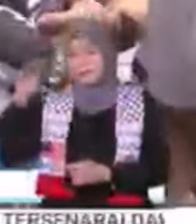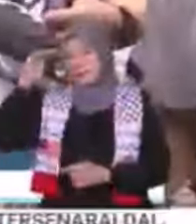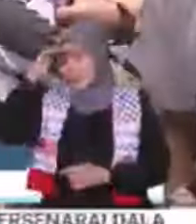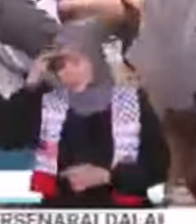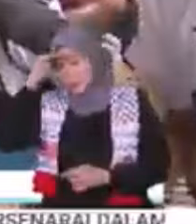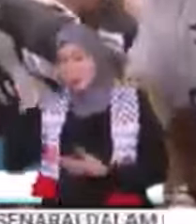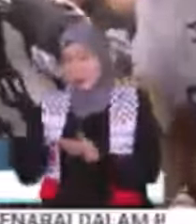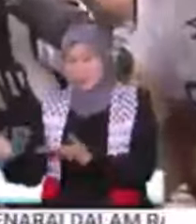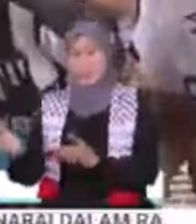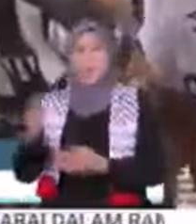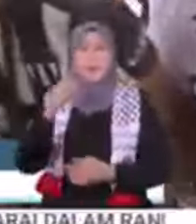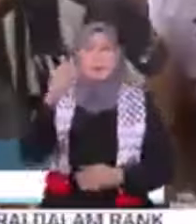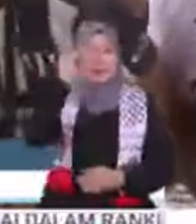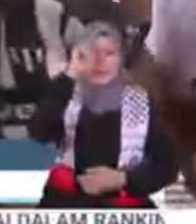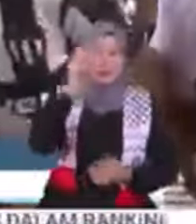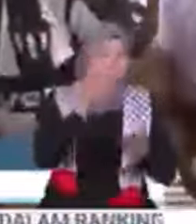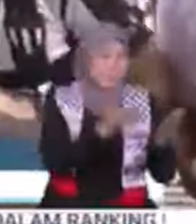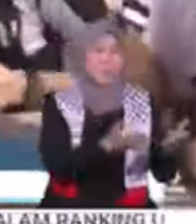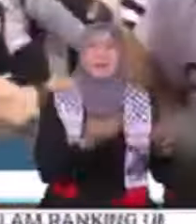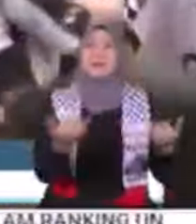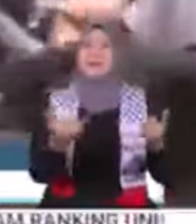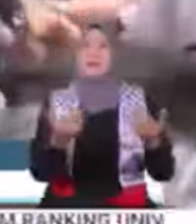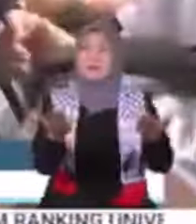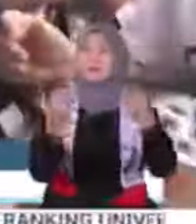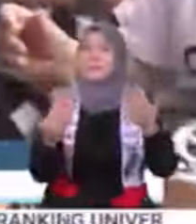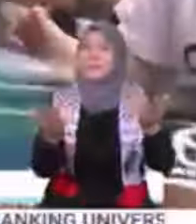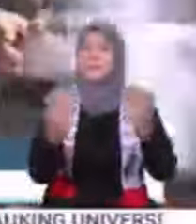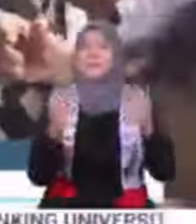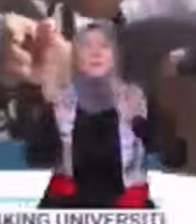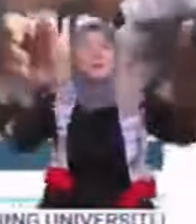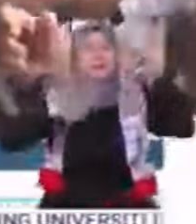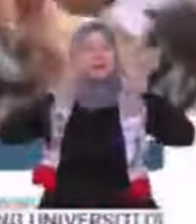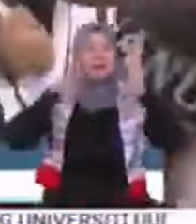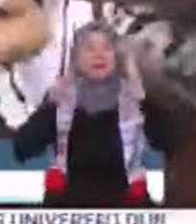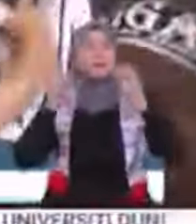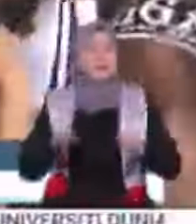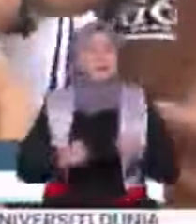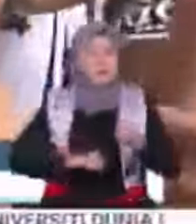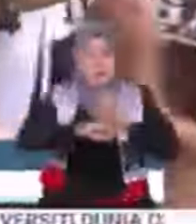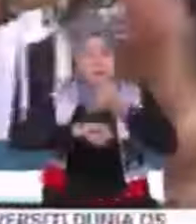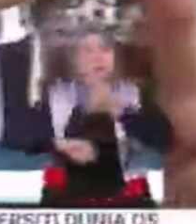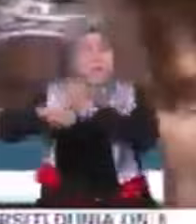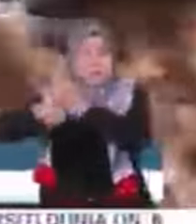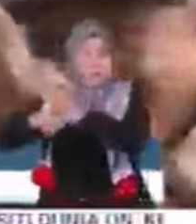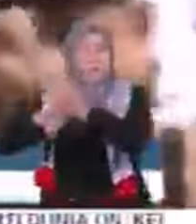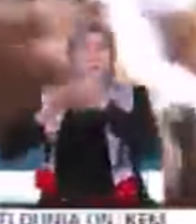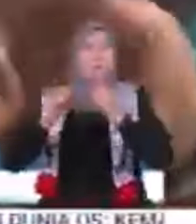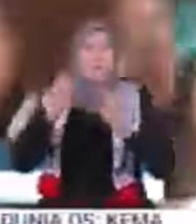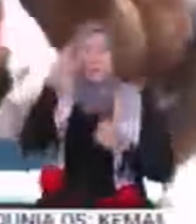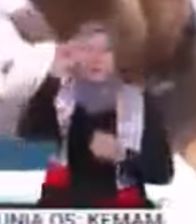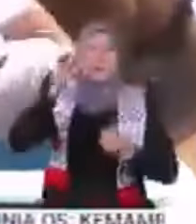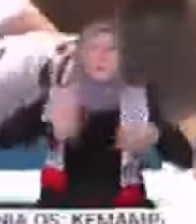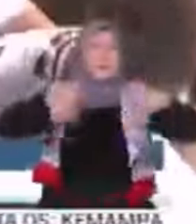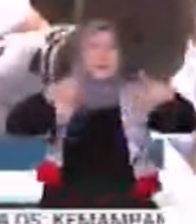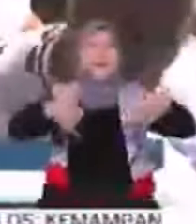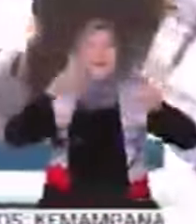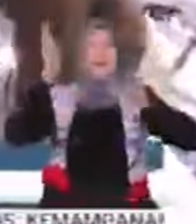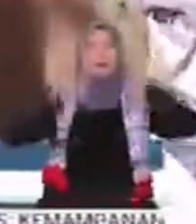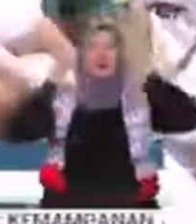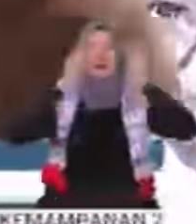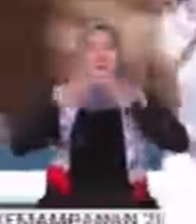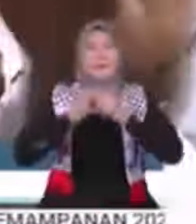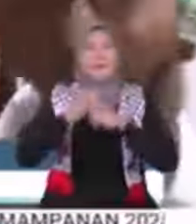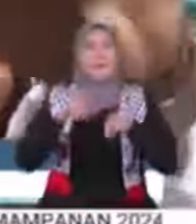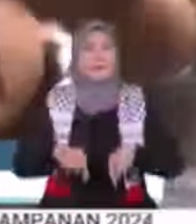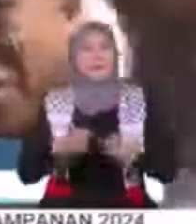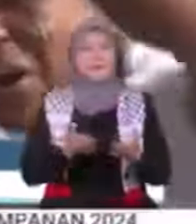Darul Ta'zim dan Terengganu. Ayo sama-sama rakyat Malaysia, kita sama-sama berikan sokongan bagi final aksi Piala Malaysia pada tahun